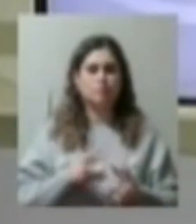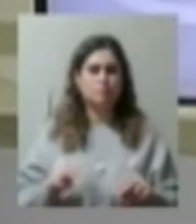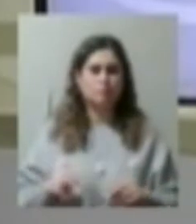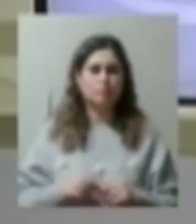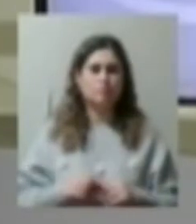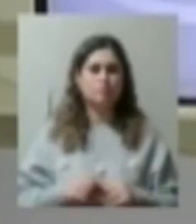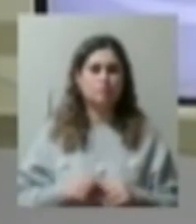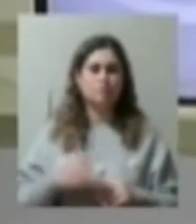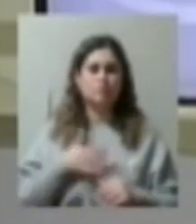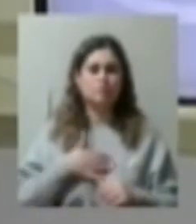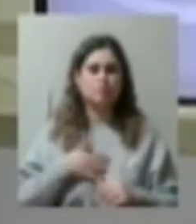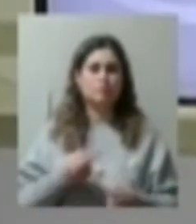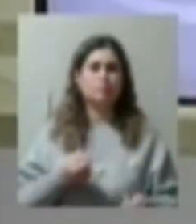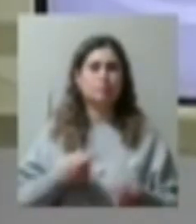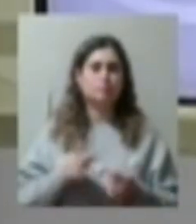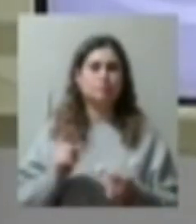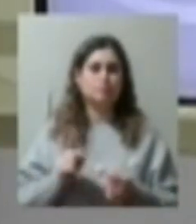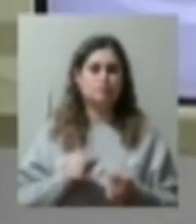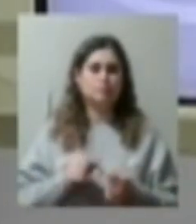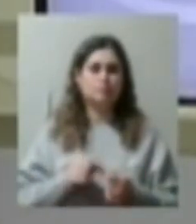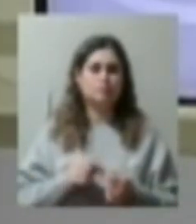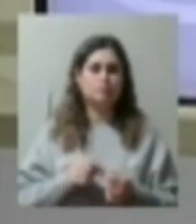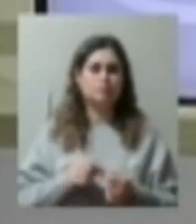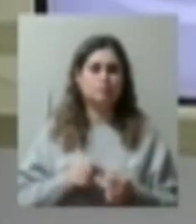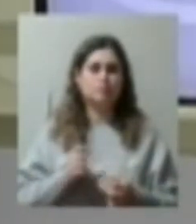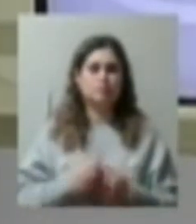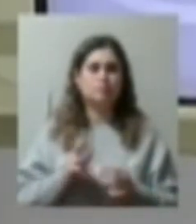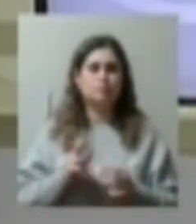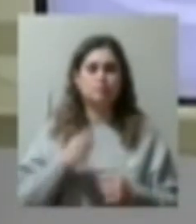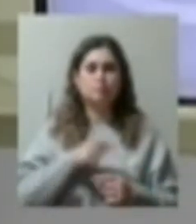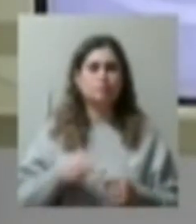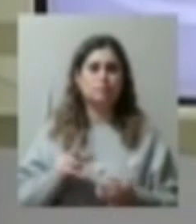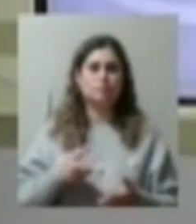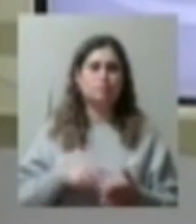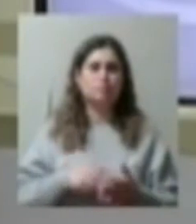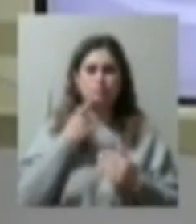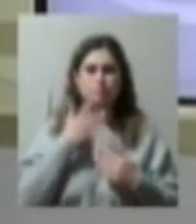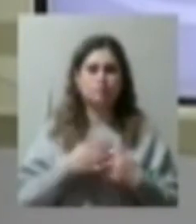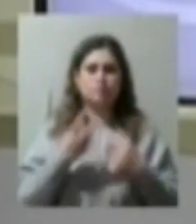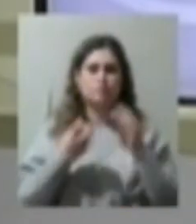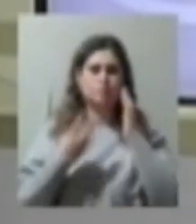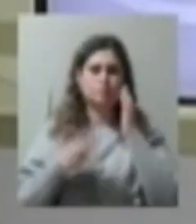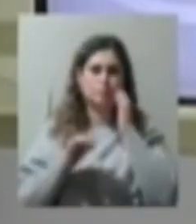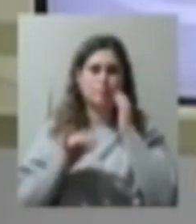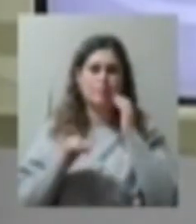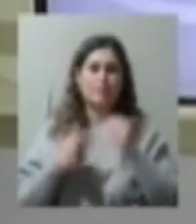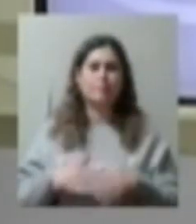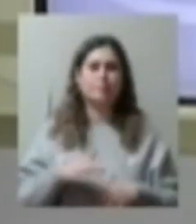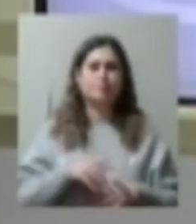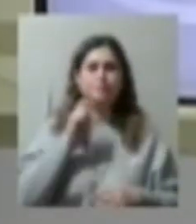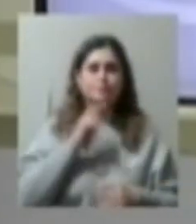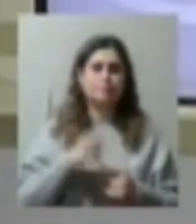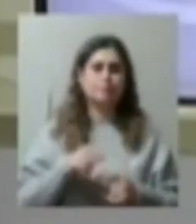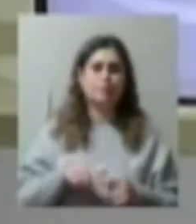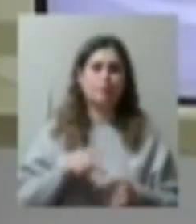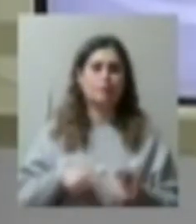обіцяють наші керівники, що до кінця поточного року буде встановлено ще близько 220 камер вже по території України, і в